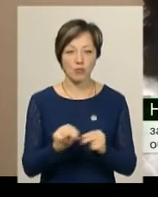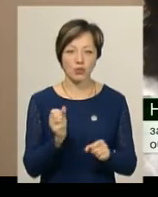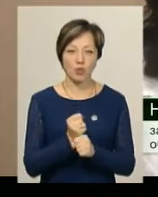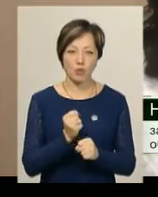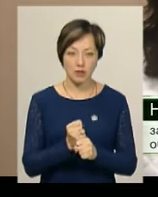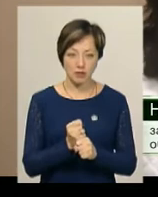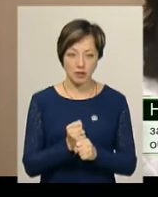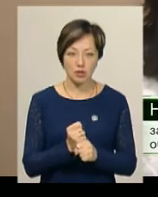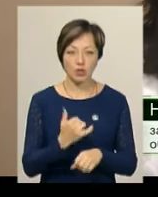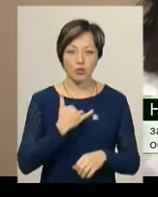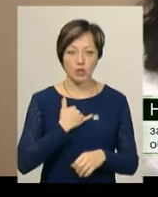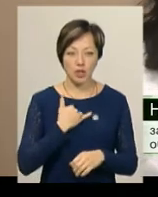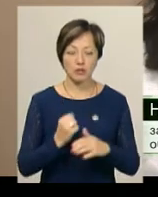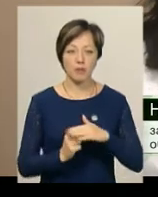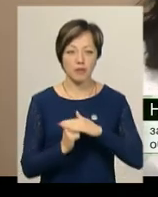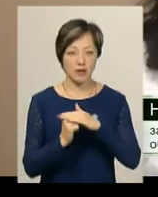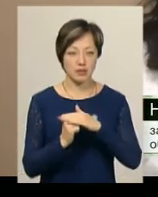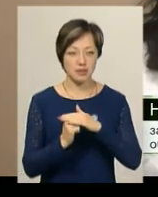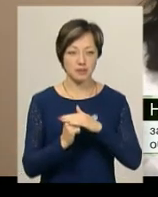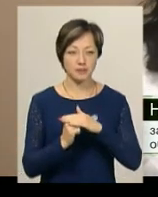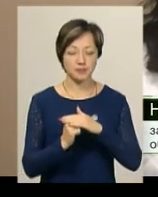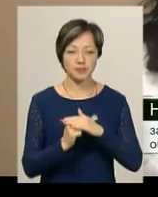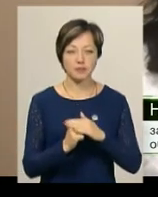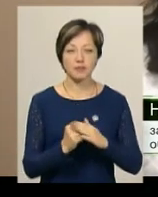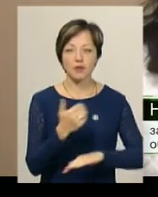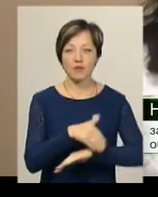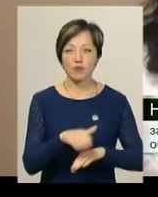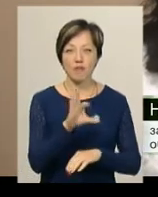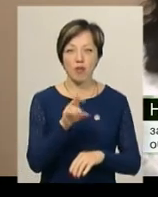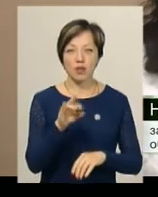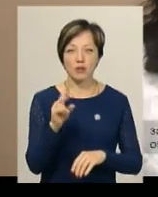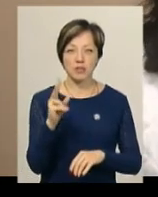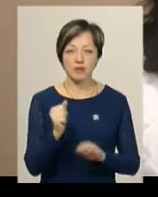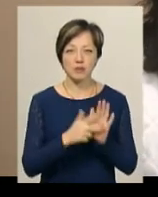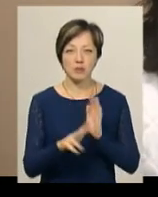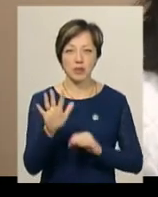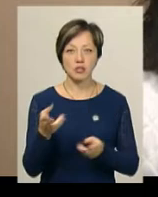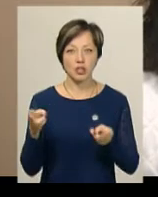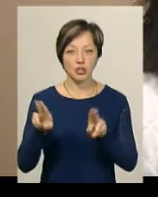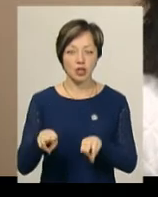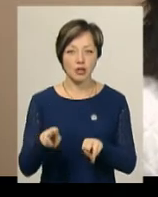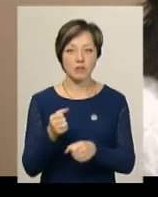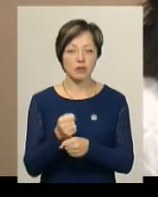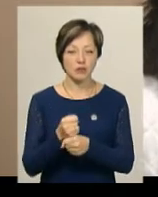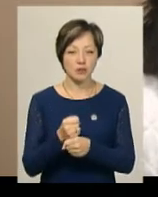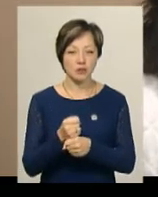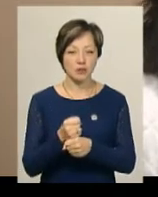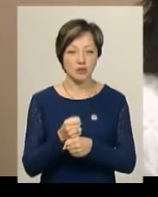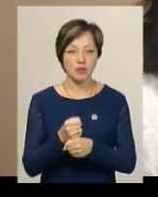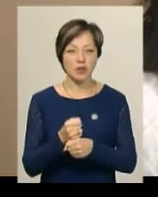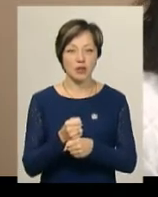у нас на базі Володимирської 85 залишається функціонувати